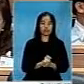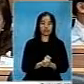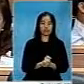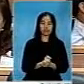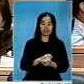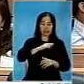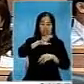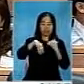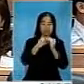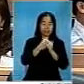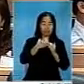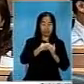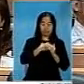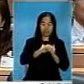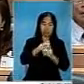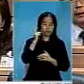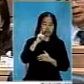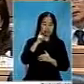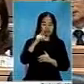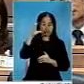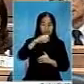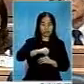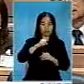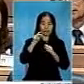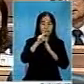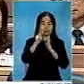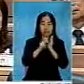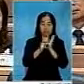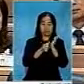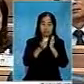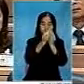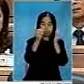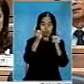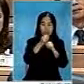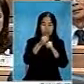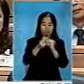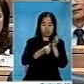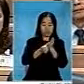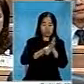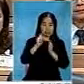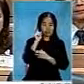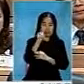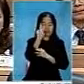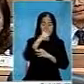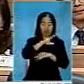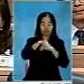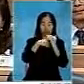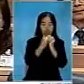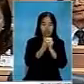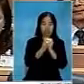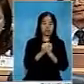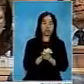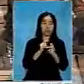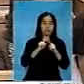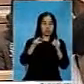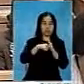เราปรารถนาที่อยากจะให้มีการจัดทำรัฐธรรมนูญฉบับใหม่ทั้งฉบับนะครับเห